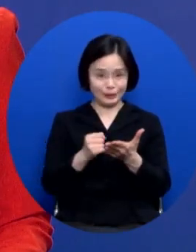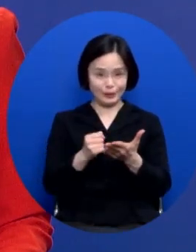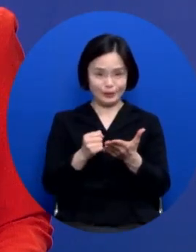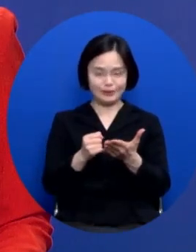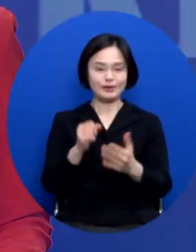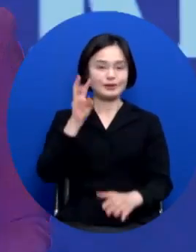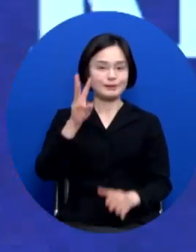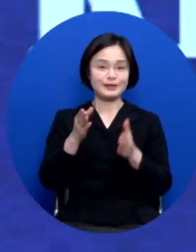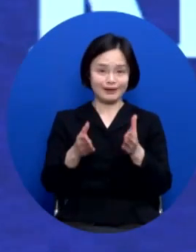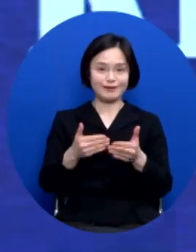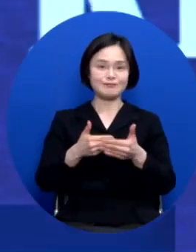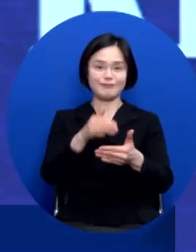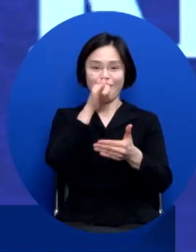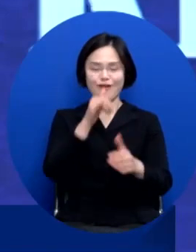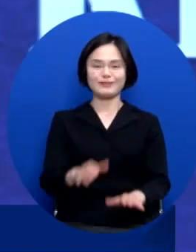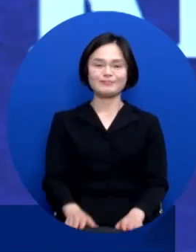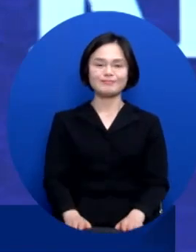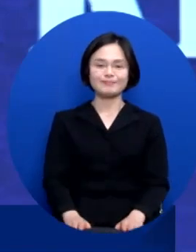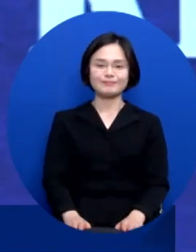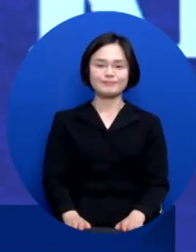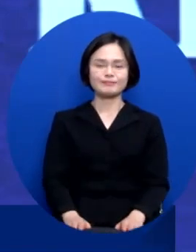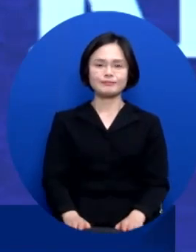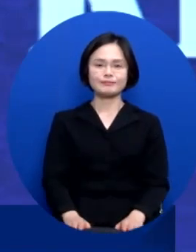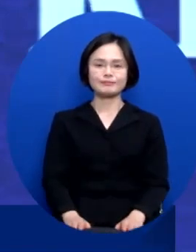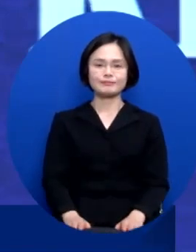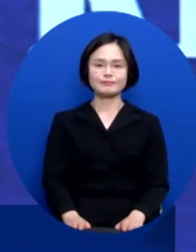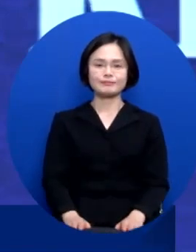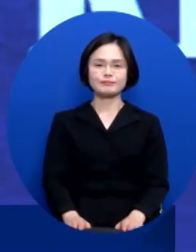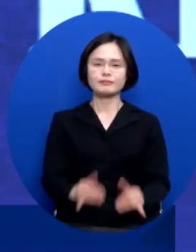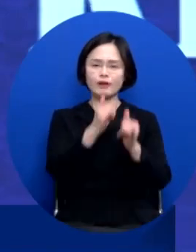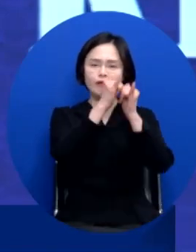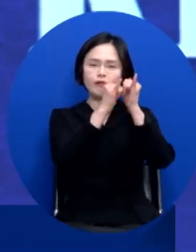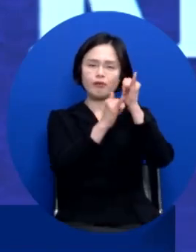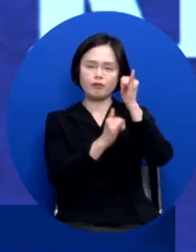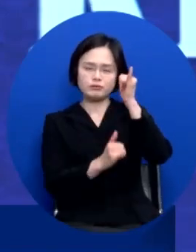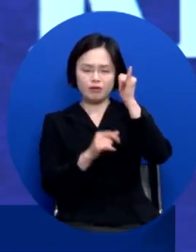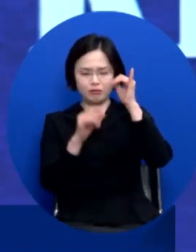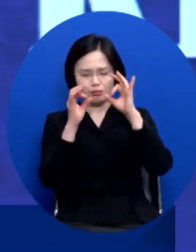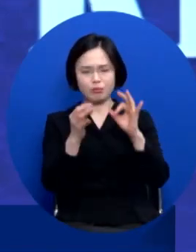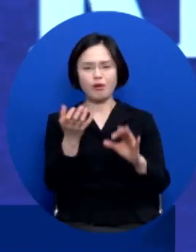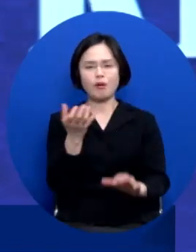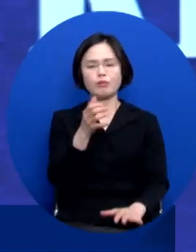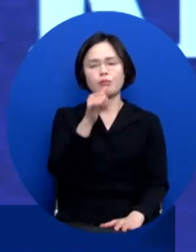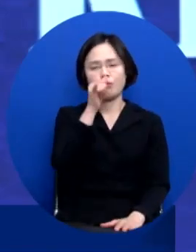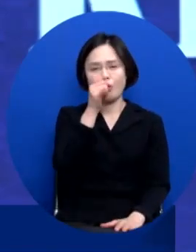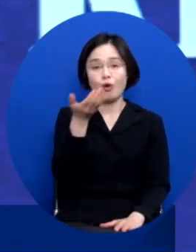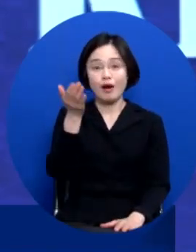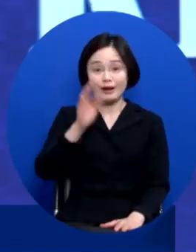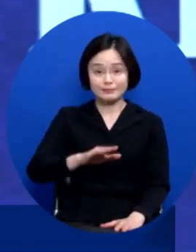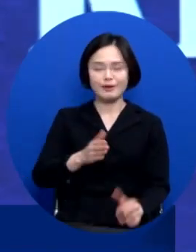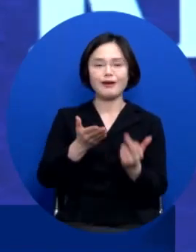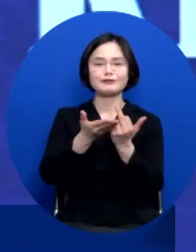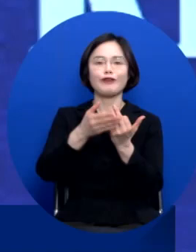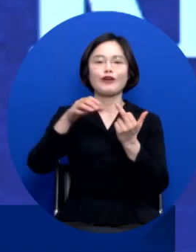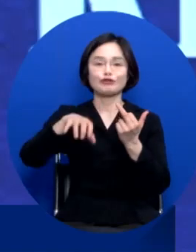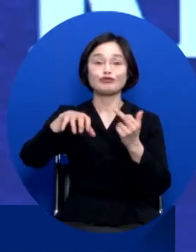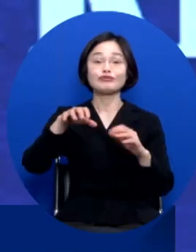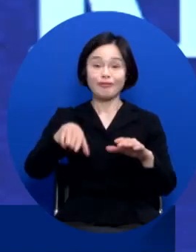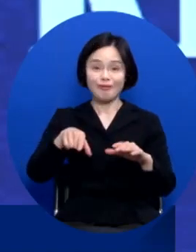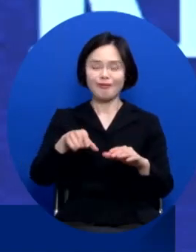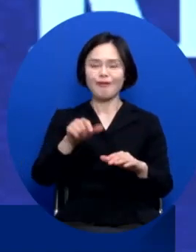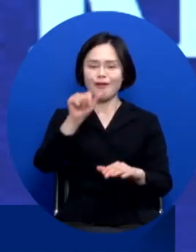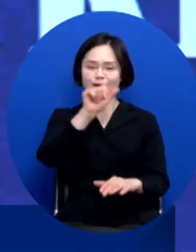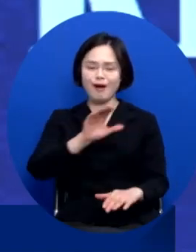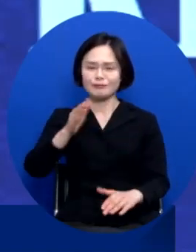열렸습니다. 역사적으로는 아픔이 있었지만 새로운 아시아 선교의 교두보로 떠오르고 있는 이